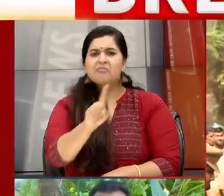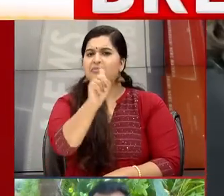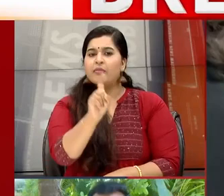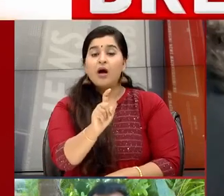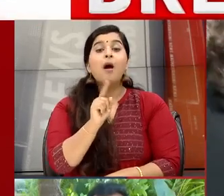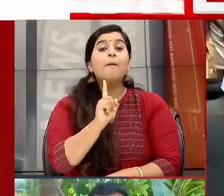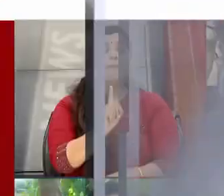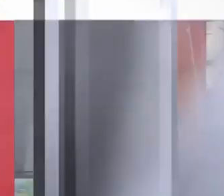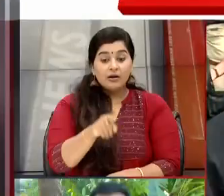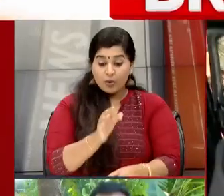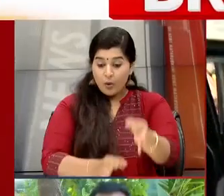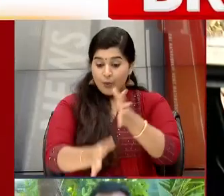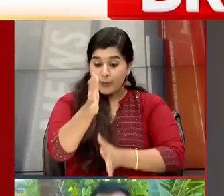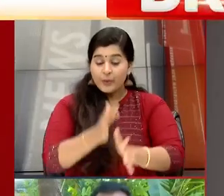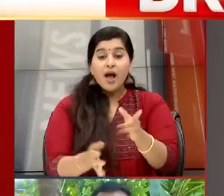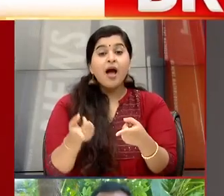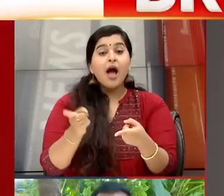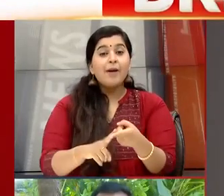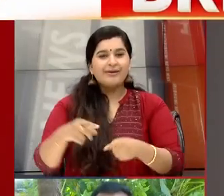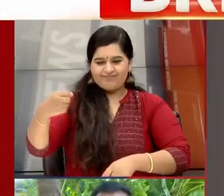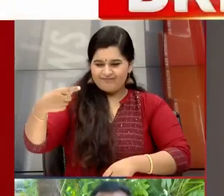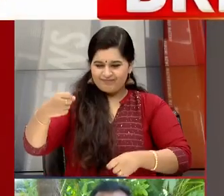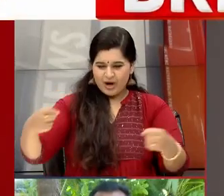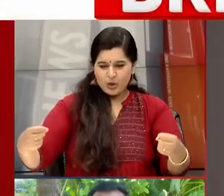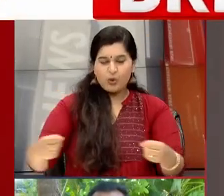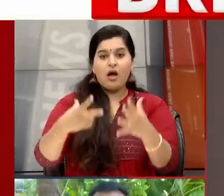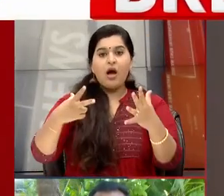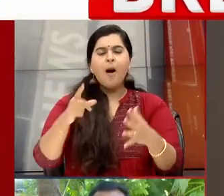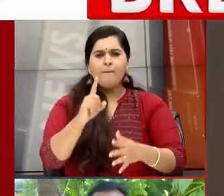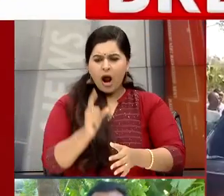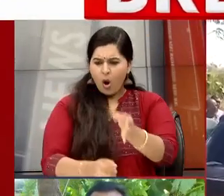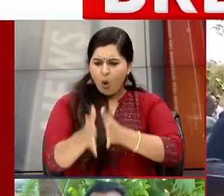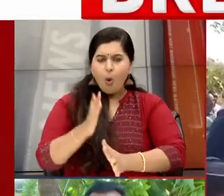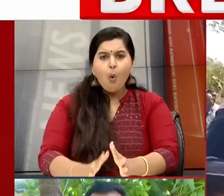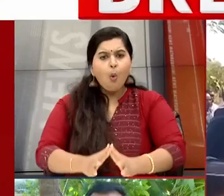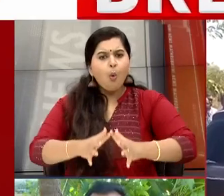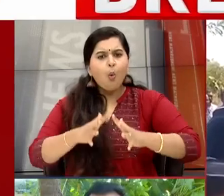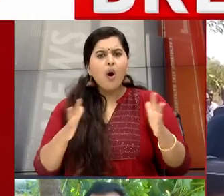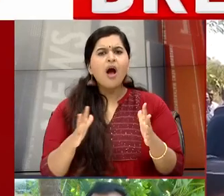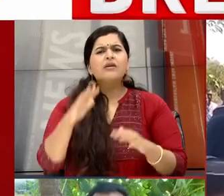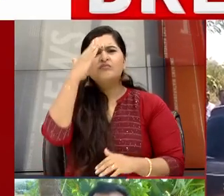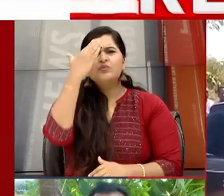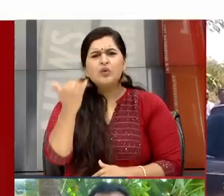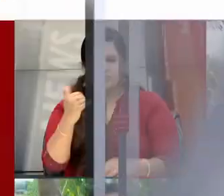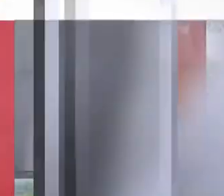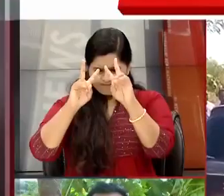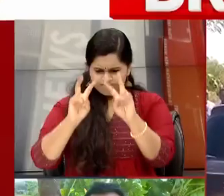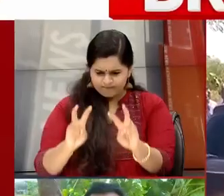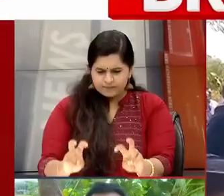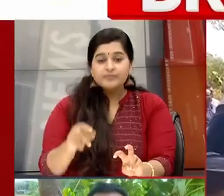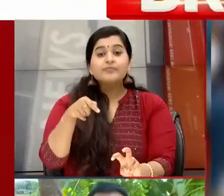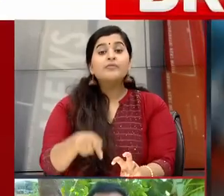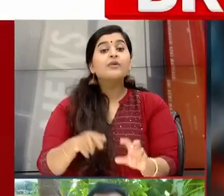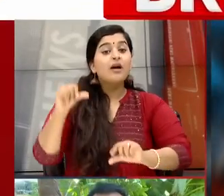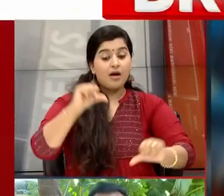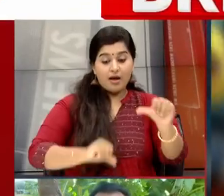കാരണം ഷോർട്ട് സർക്യൂട്ട് ആണെന്ന് കണ്ടെത്തി. പക്ഷേ ഈ തീയുടെ തീവ്രത ഇത്രയധികം വർദ്ധിക്കാനുള്ള കാരണമാണ് പരിശോധിച്ചത്. അതിൽ ആണിപ്പോൾ ഫോറൻസിക്